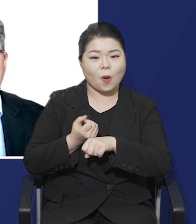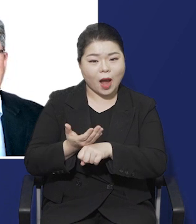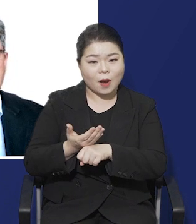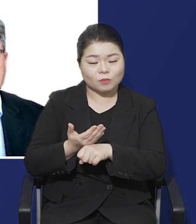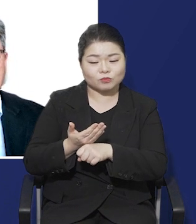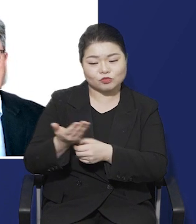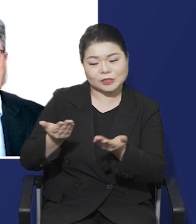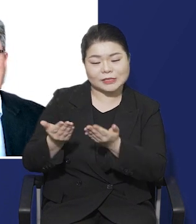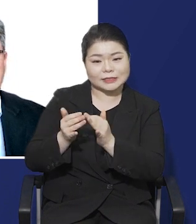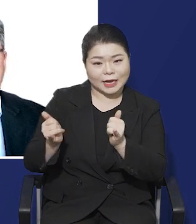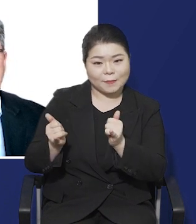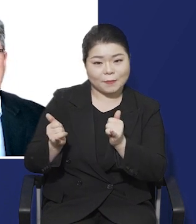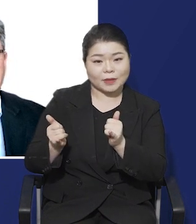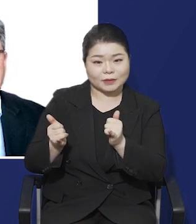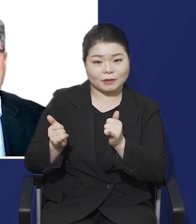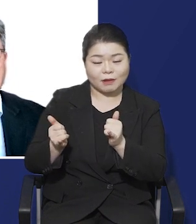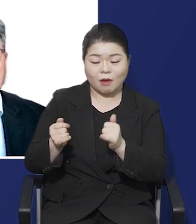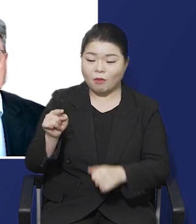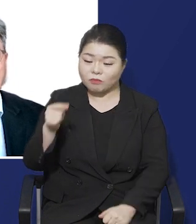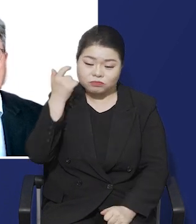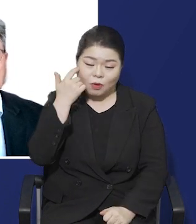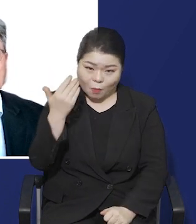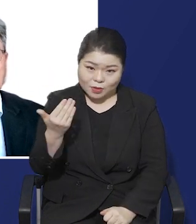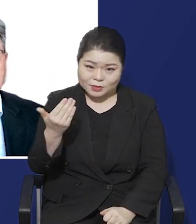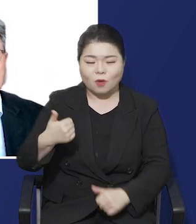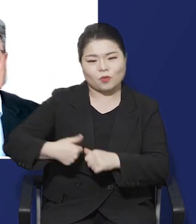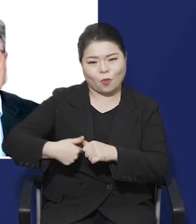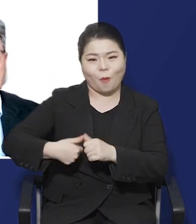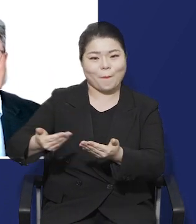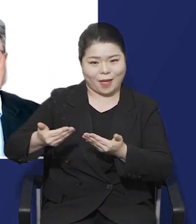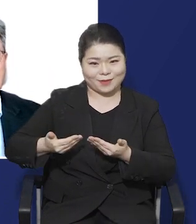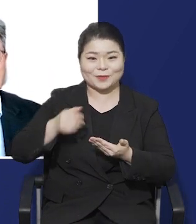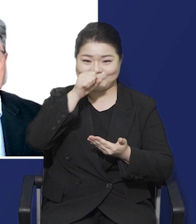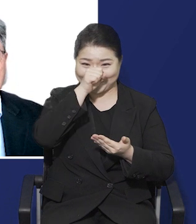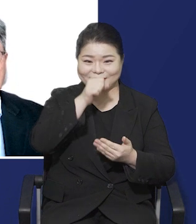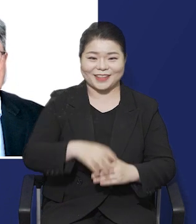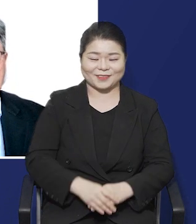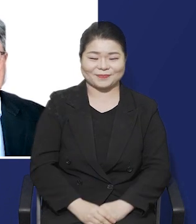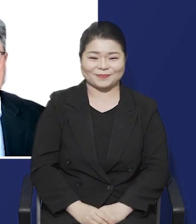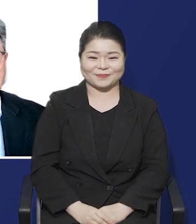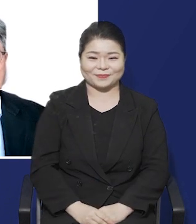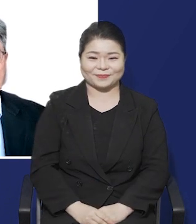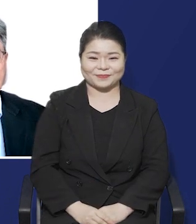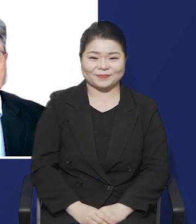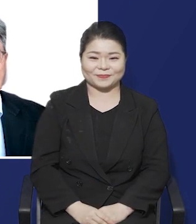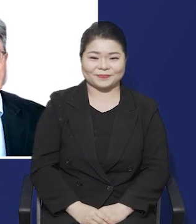있는 그런 운송업자에다가 운송업자의 조언을 구하는 것이 또 하나의 방법이라고 할 수